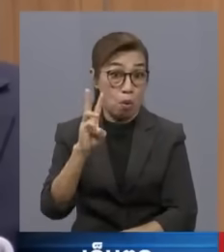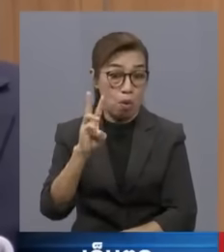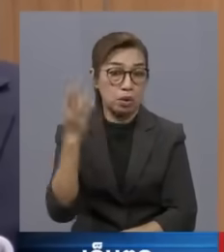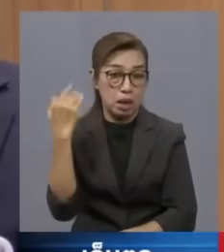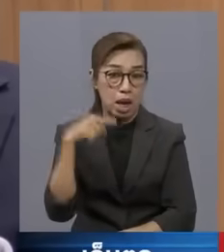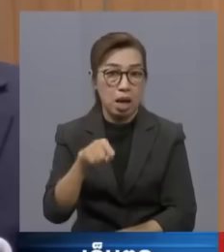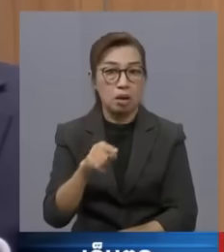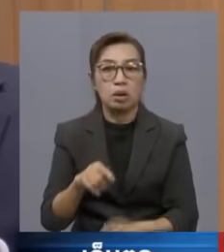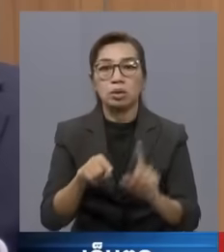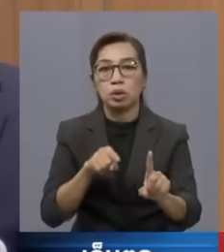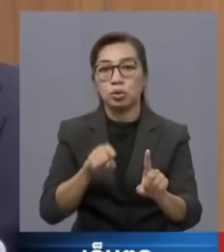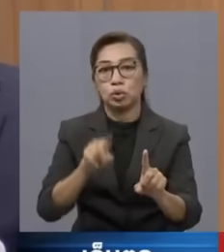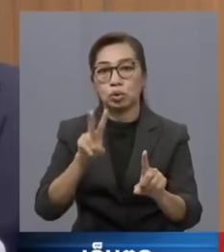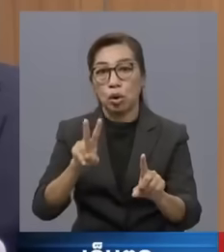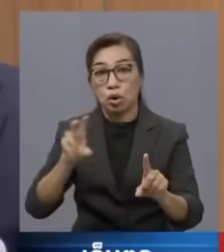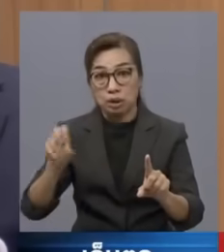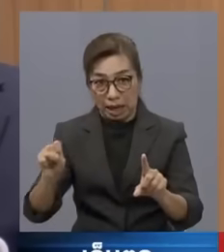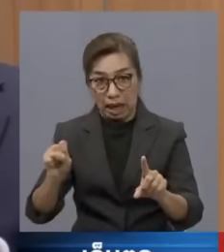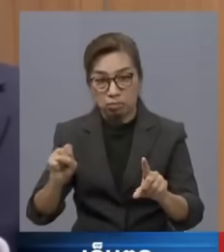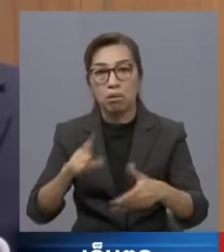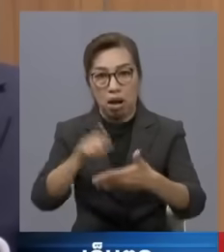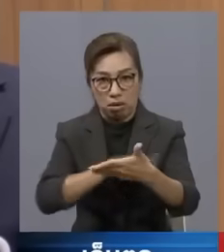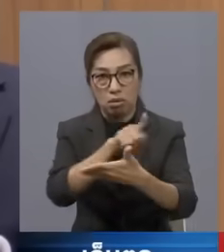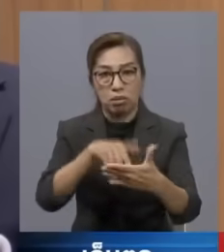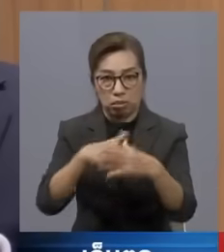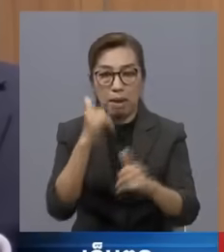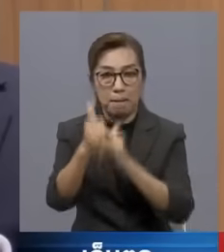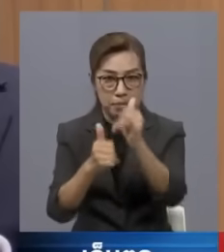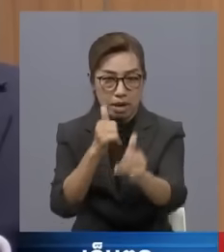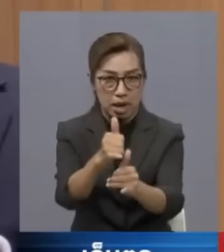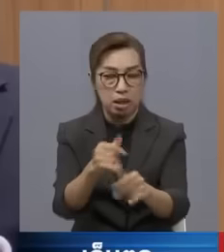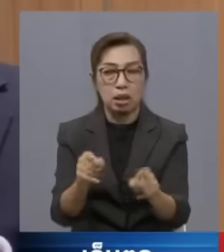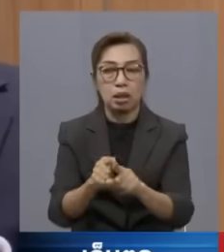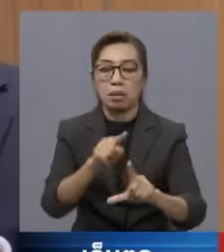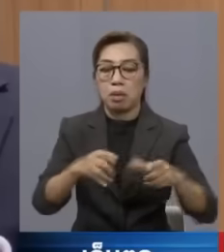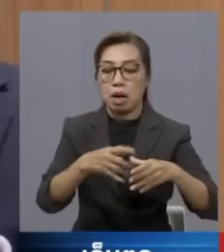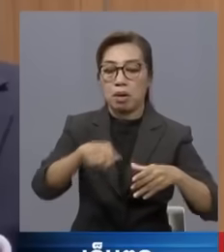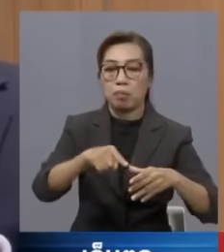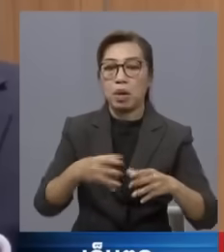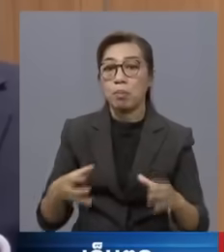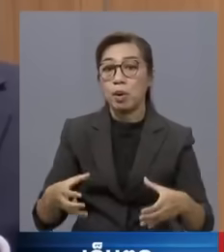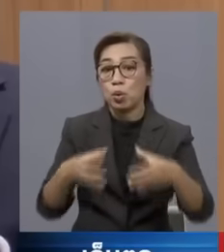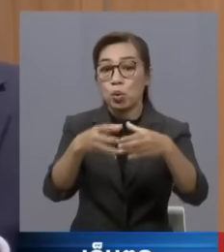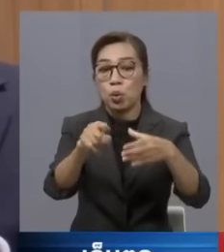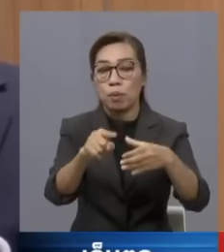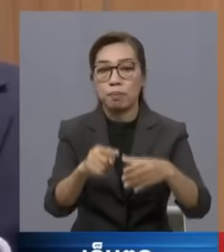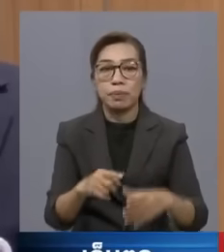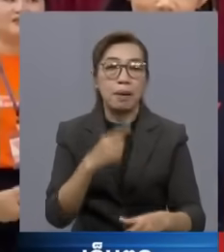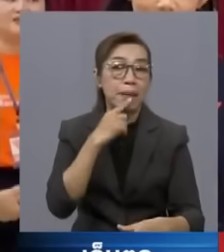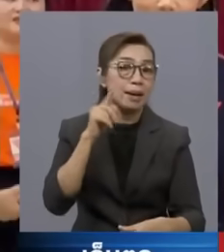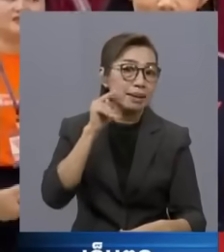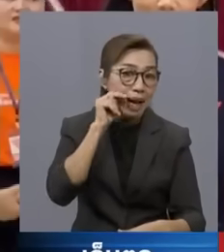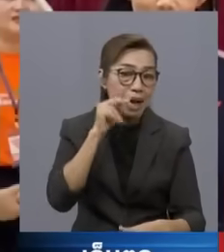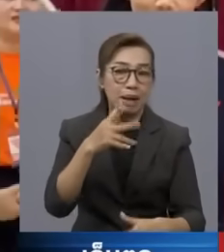นี้กว่า 1.2แสนคนเลือกกันเยอะเลยนะครับฐานเสียงของพรรคก้าวไกลจะเป็นกลุ่มปากน้ำกระแสแหลมสน